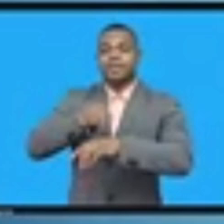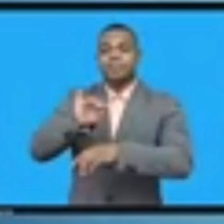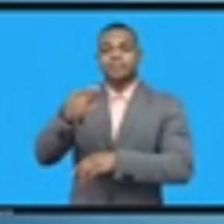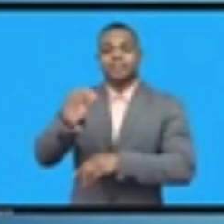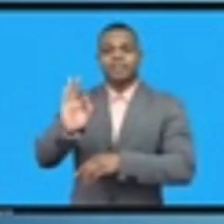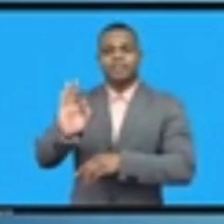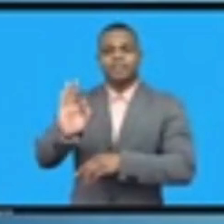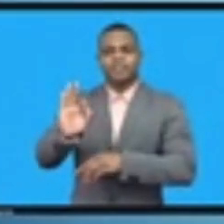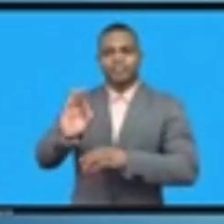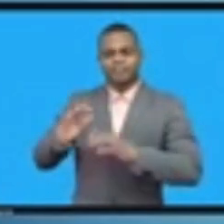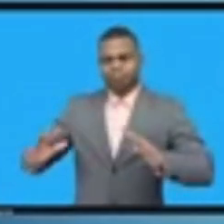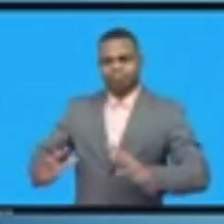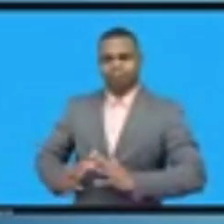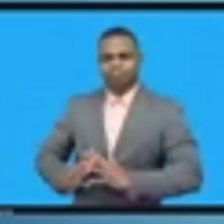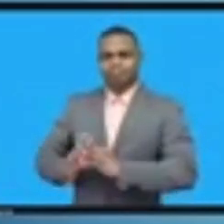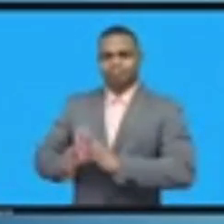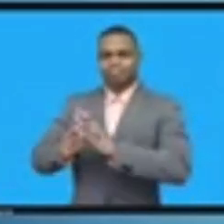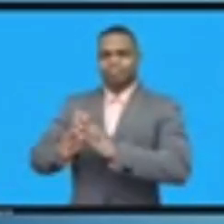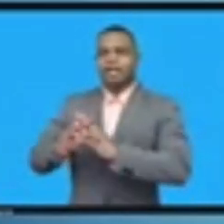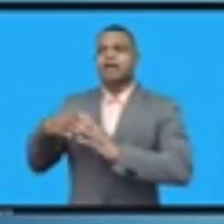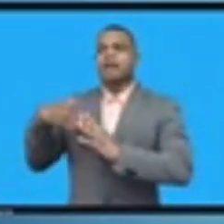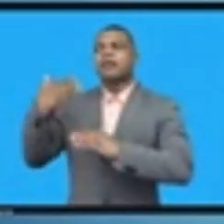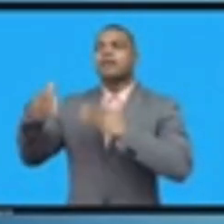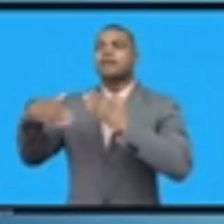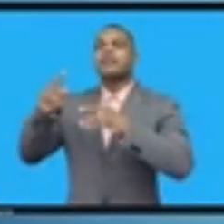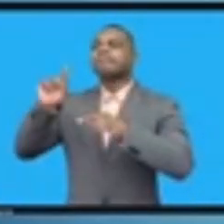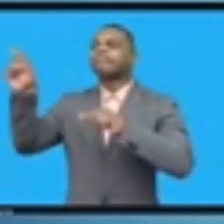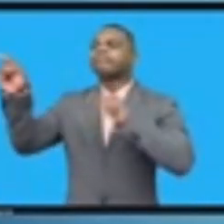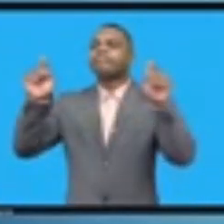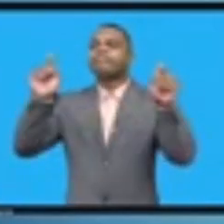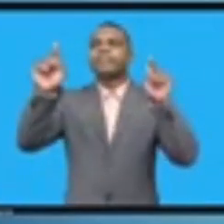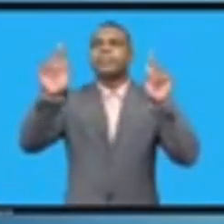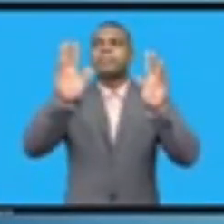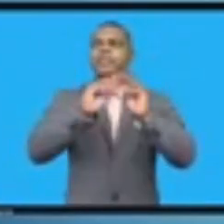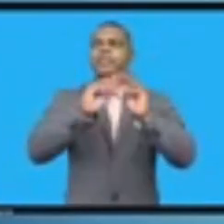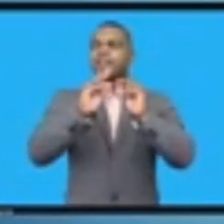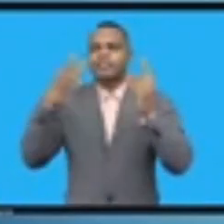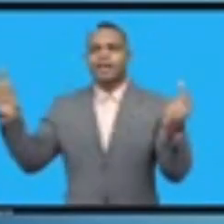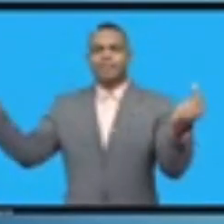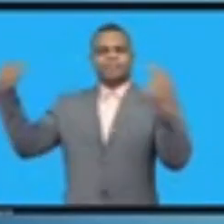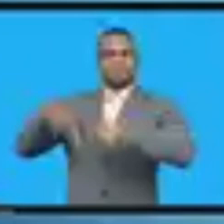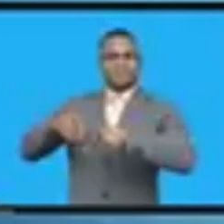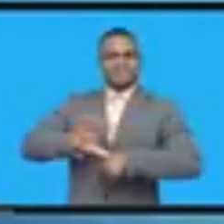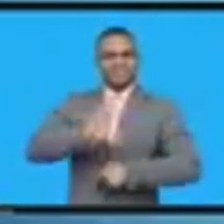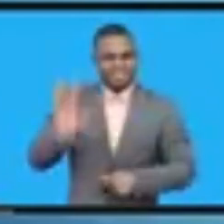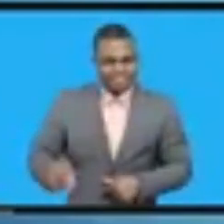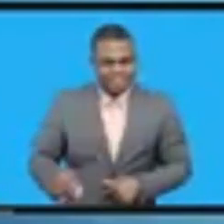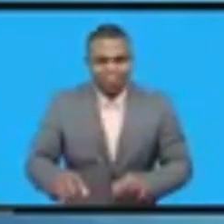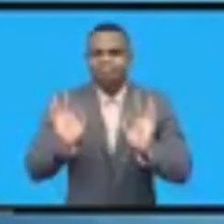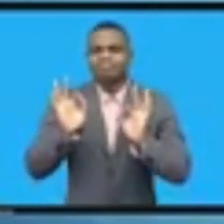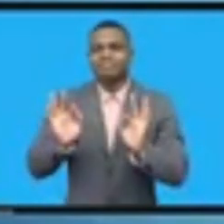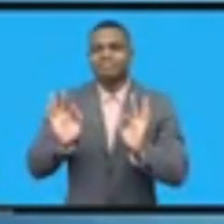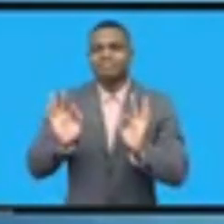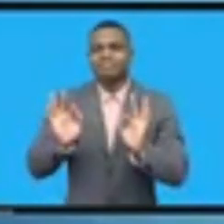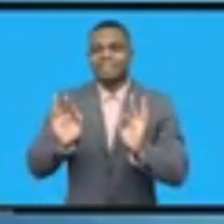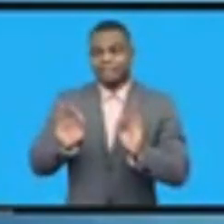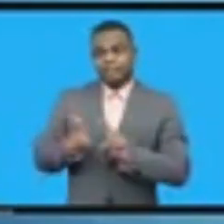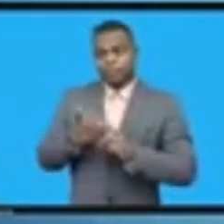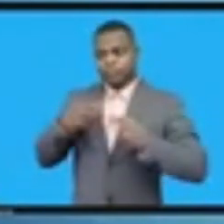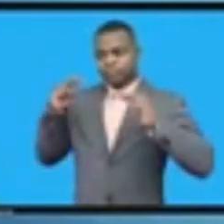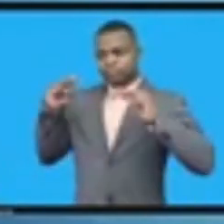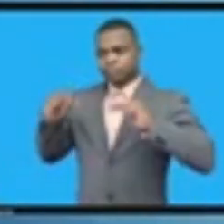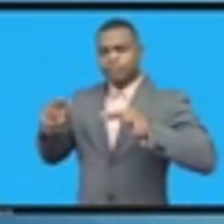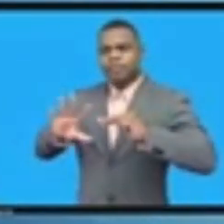而且，数字转型的前景和潜力是最大的，它可以